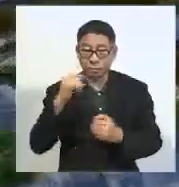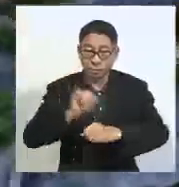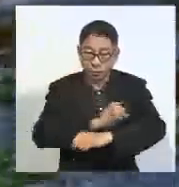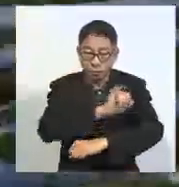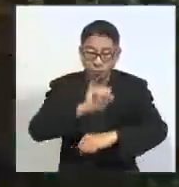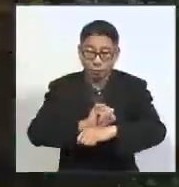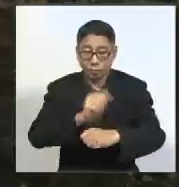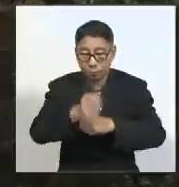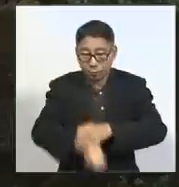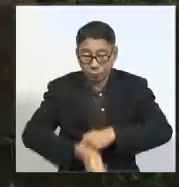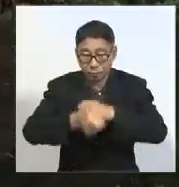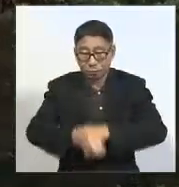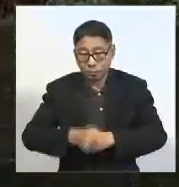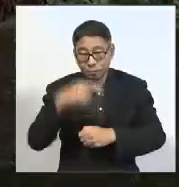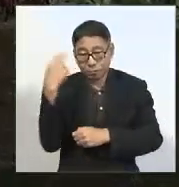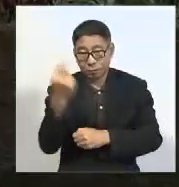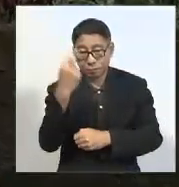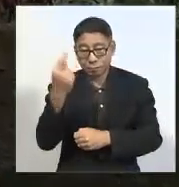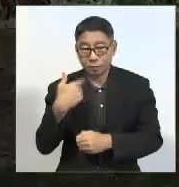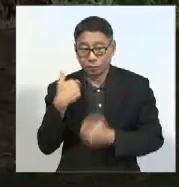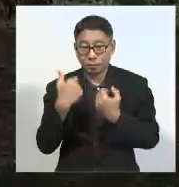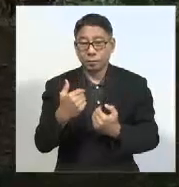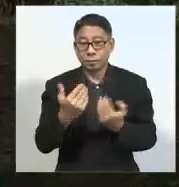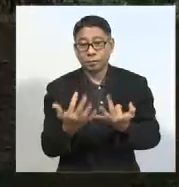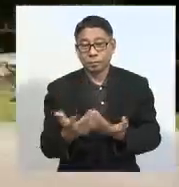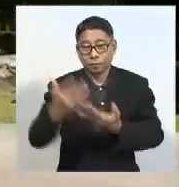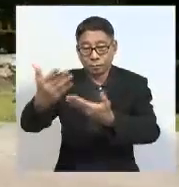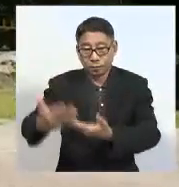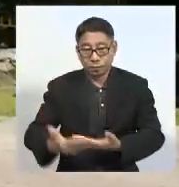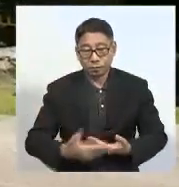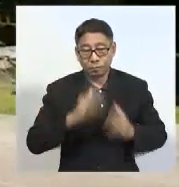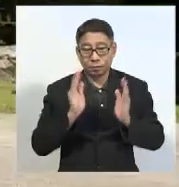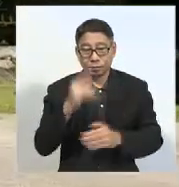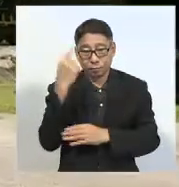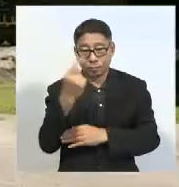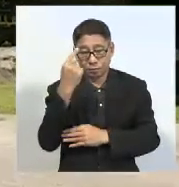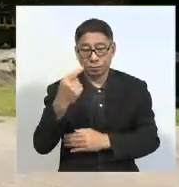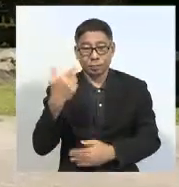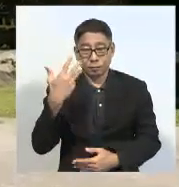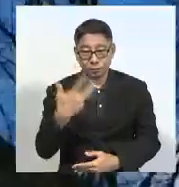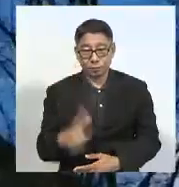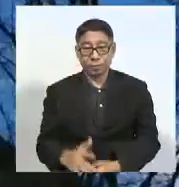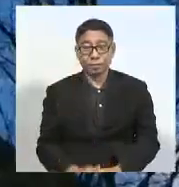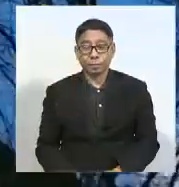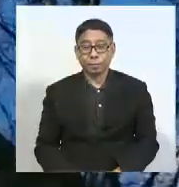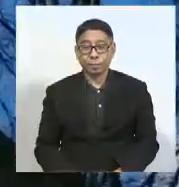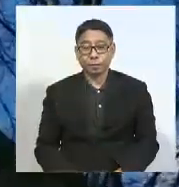เกษตรเชิงท่องเที่ยวซึ่งทางอำเภอนาน้อยก็เตรียมรอต้อนรับบรรดานักท่องเที่ยวกันอยู่แล้วค่ะ